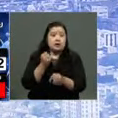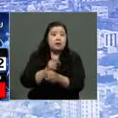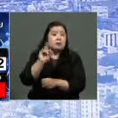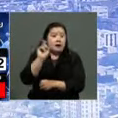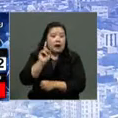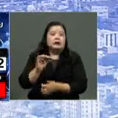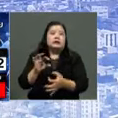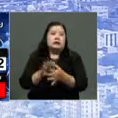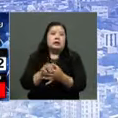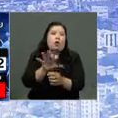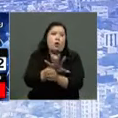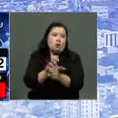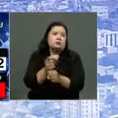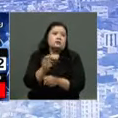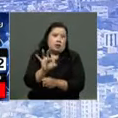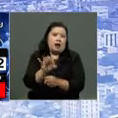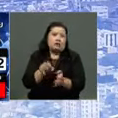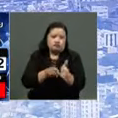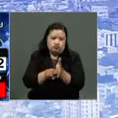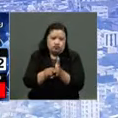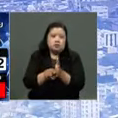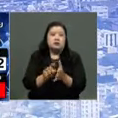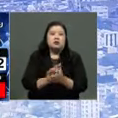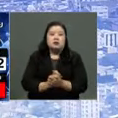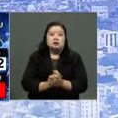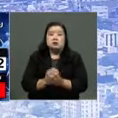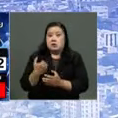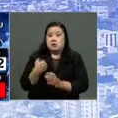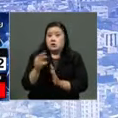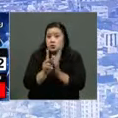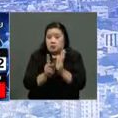ฉบับซึ่งมันเชื่อมโยงมากับเรื่องของคบิล19นี้ด้วยเหมือนกันครับ 3